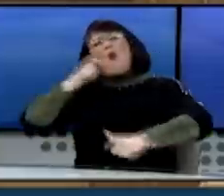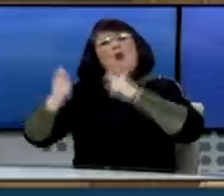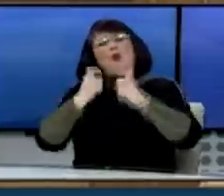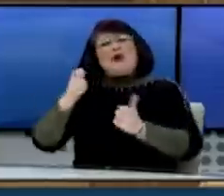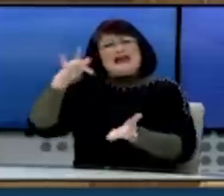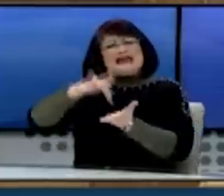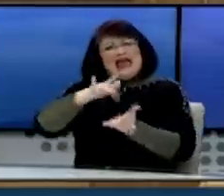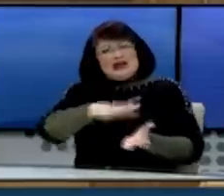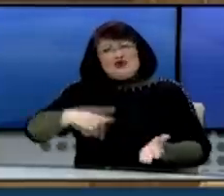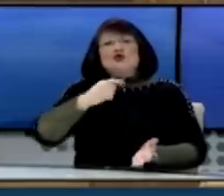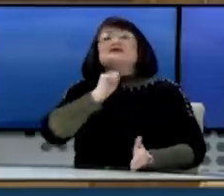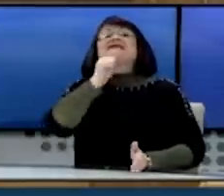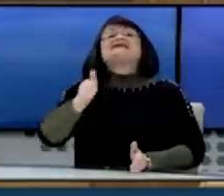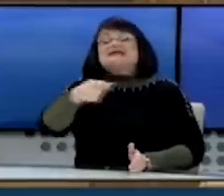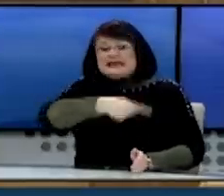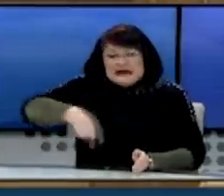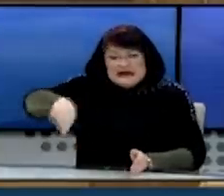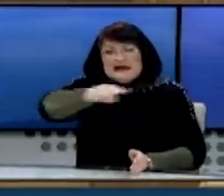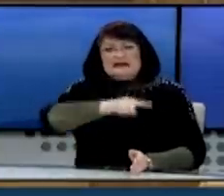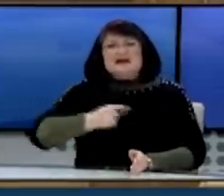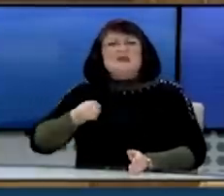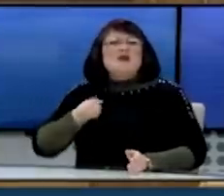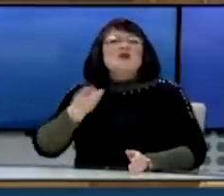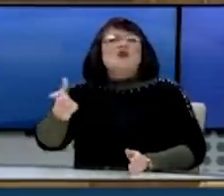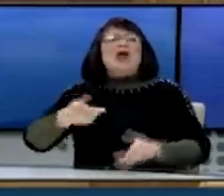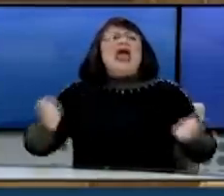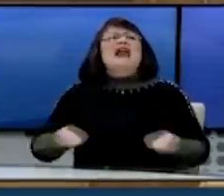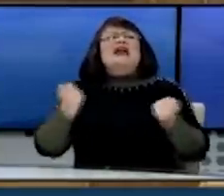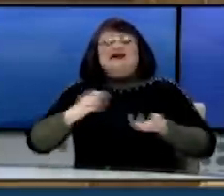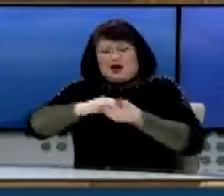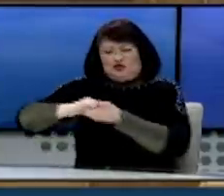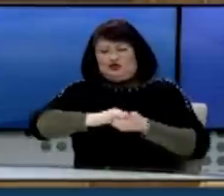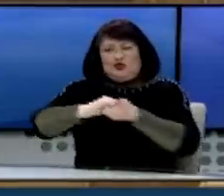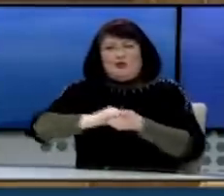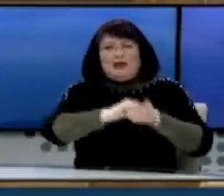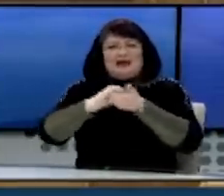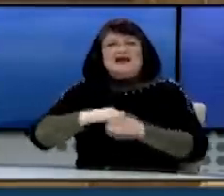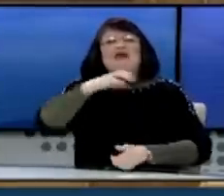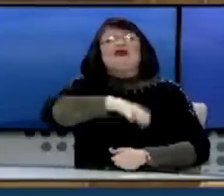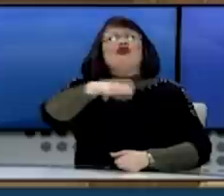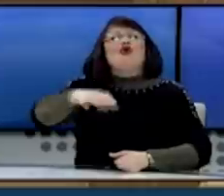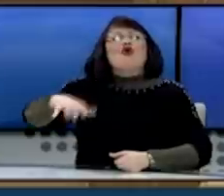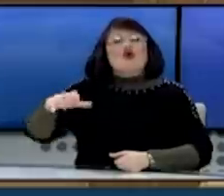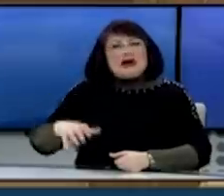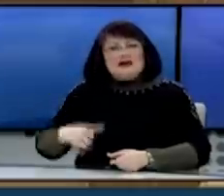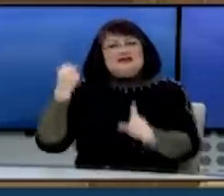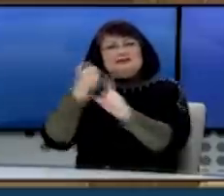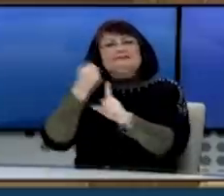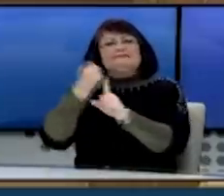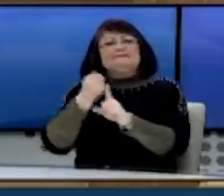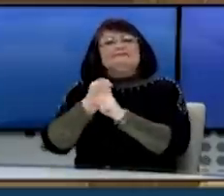κέντρο της Αθήνας, στο Σύνταγμα που κάλεσαν εκατοντάδες εργατικά σωματεία, μαζικοί φορείς,